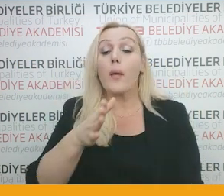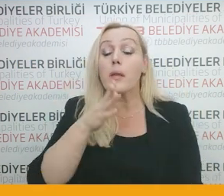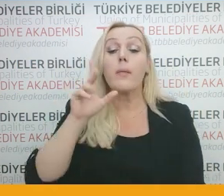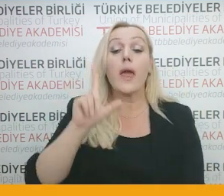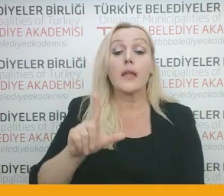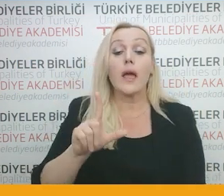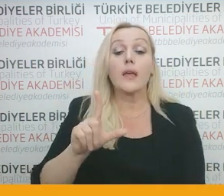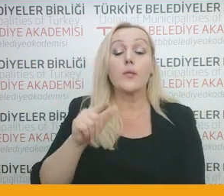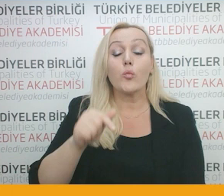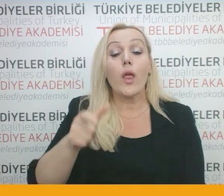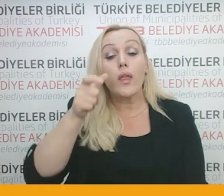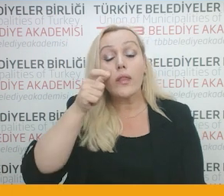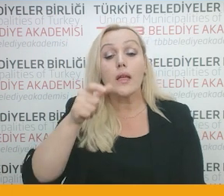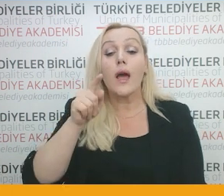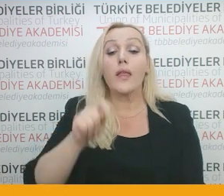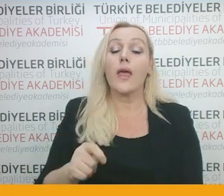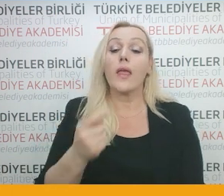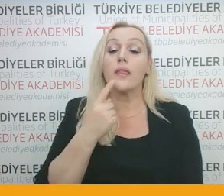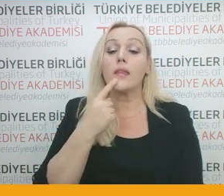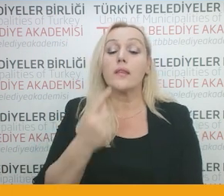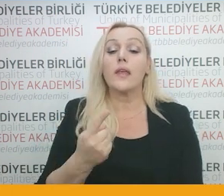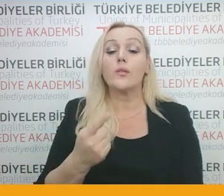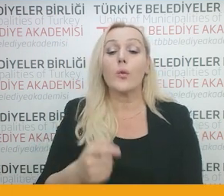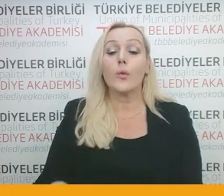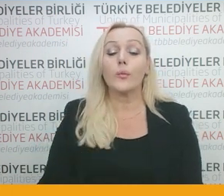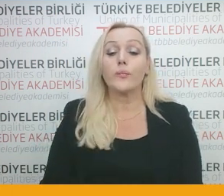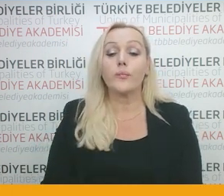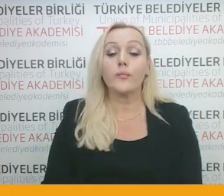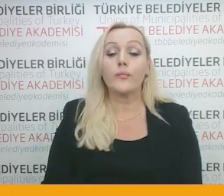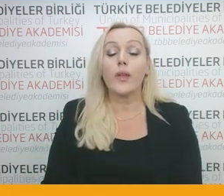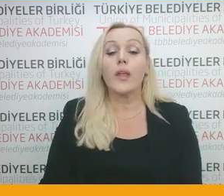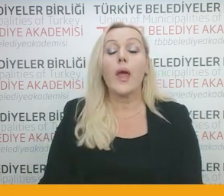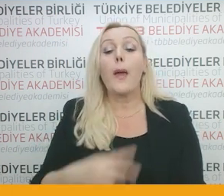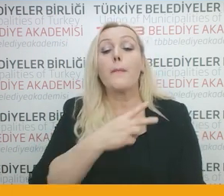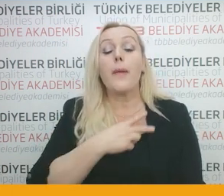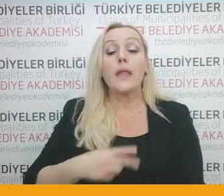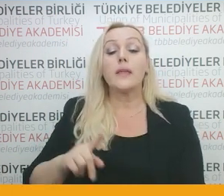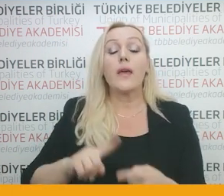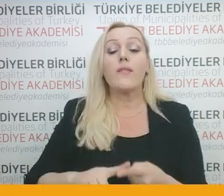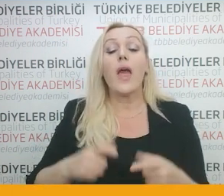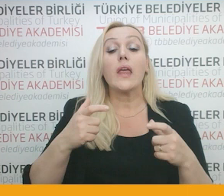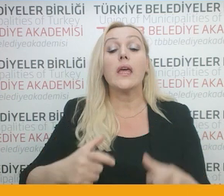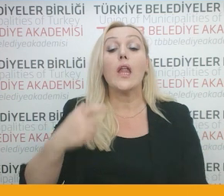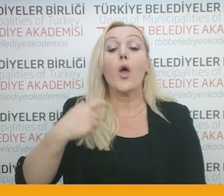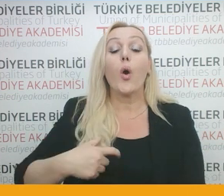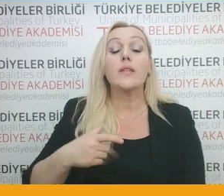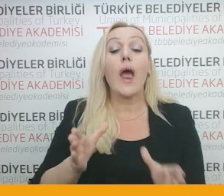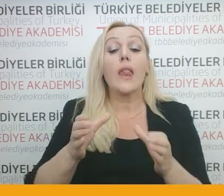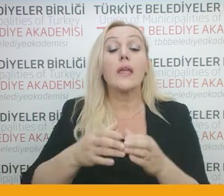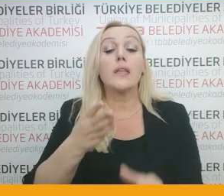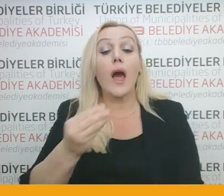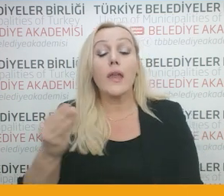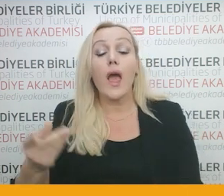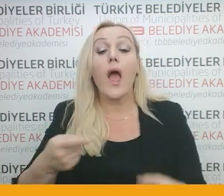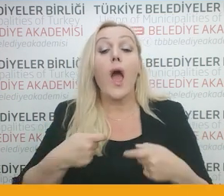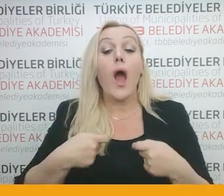bunu göz önünde bulundurun diye tavsiye edebilirim. Belediye ve il özel idareleriyle bunlara bağlı idarelerin harcama